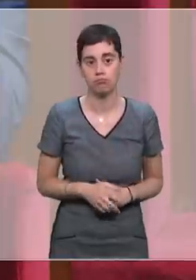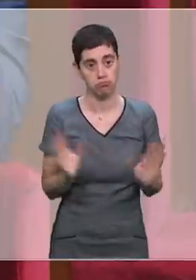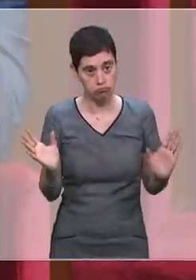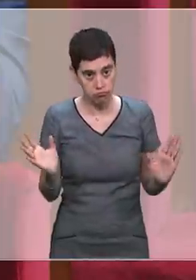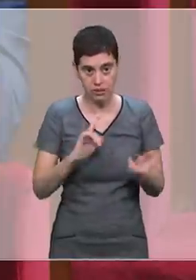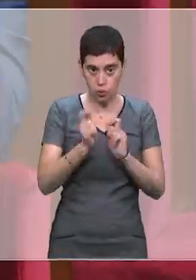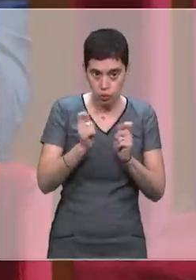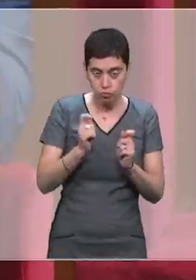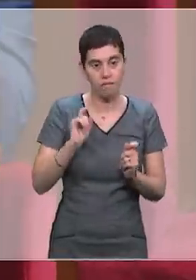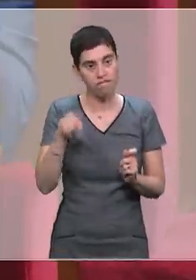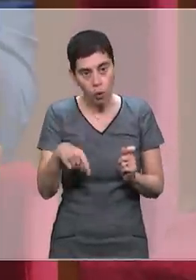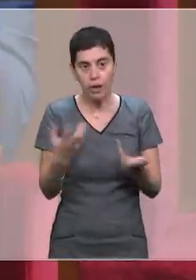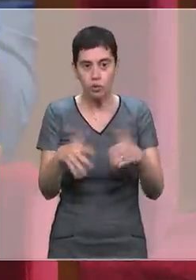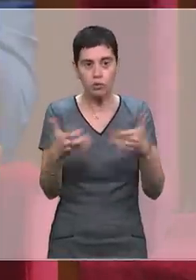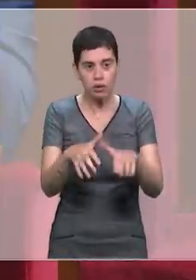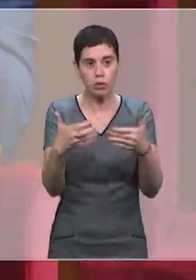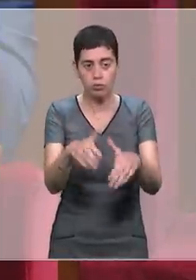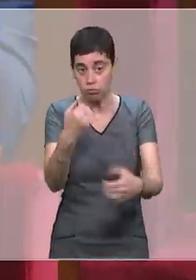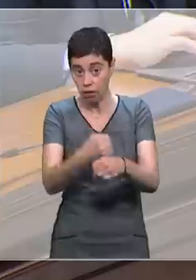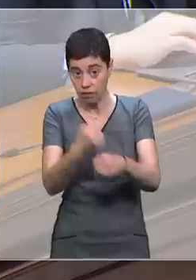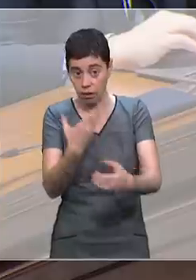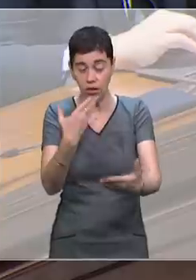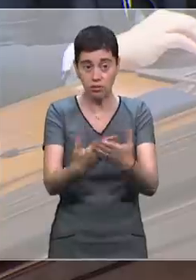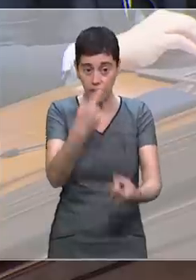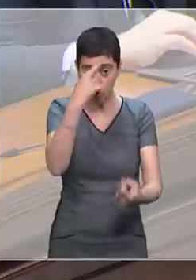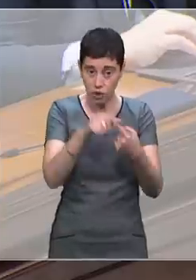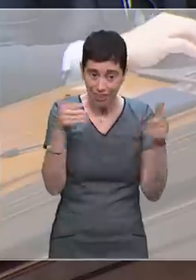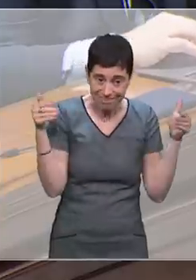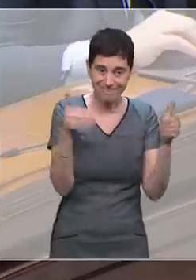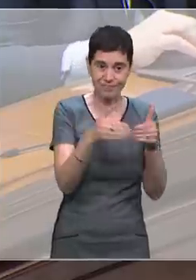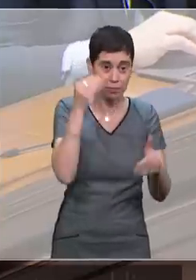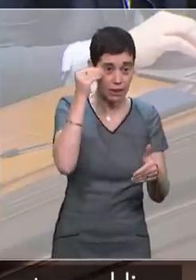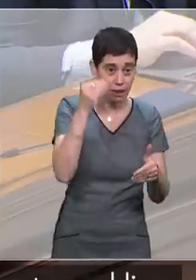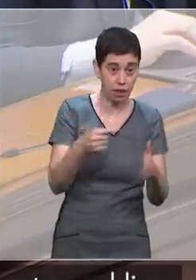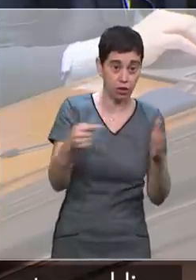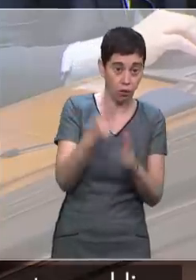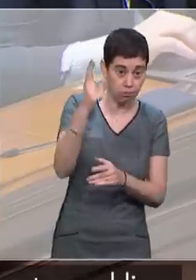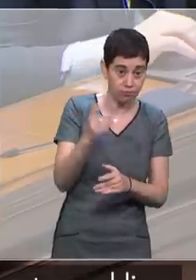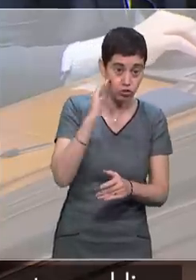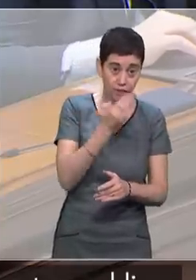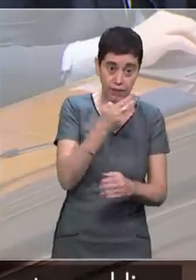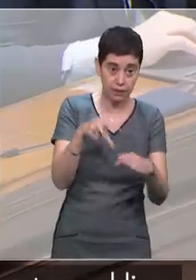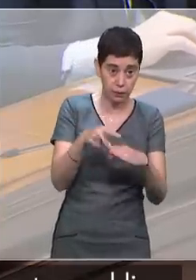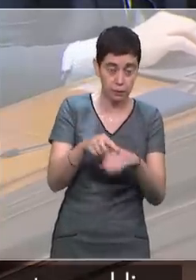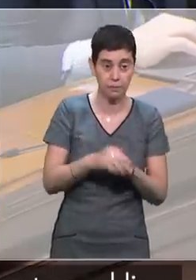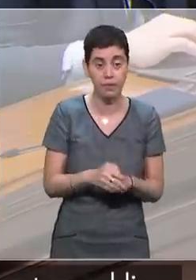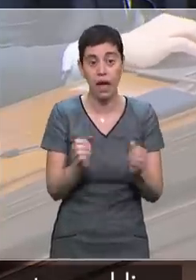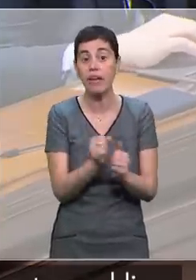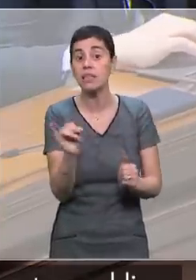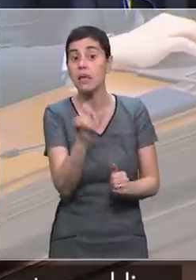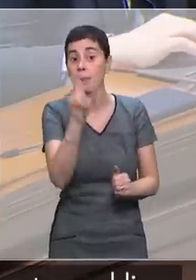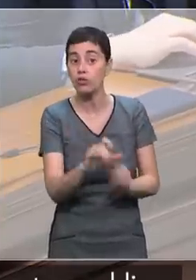qu'un cycle de réunions et de travail sur les sujets propres à la psychiatrie s'ouvrira à partir de début janvier, avec les représentants de la